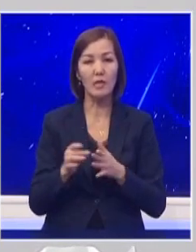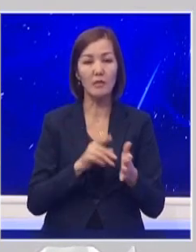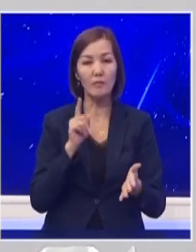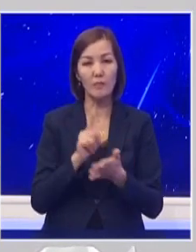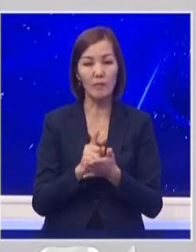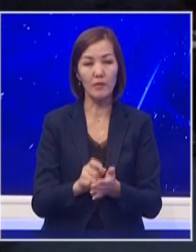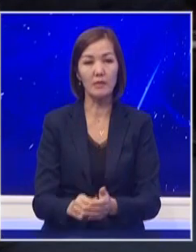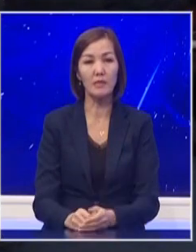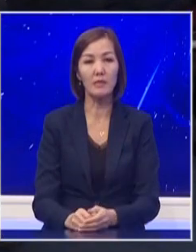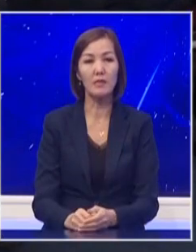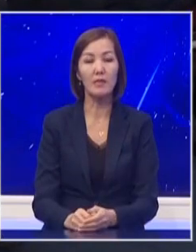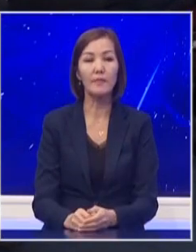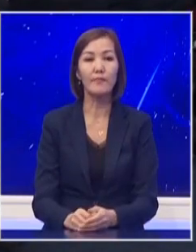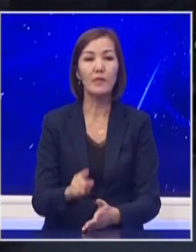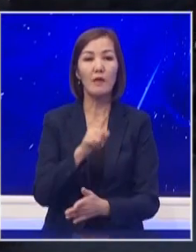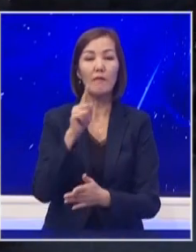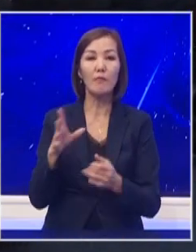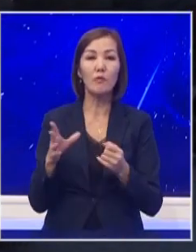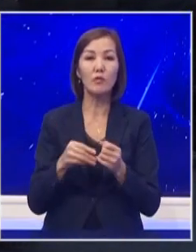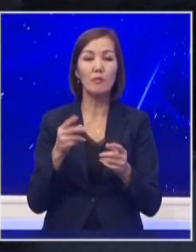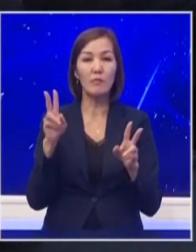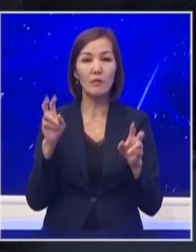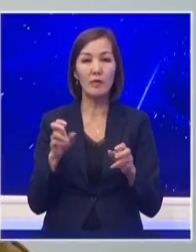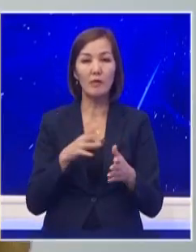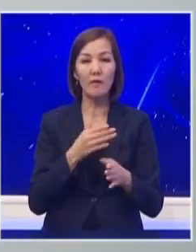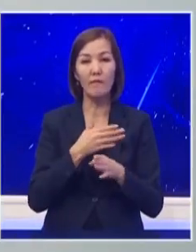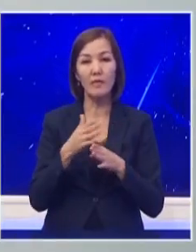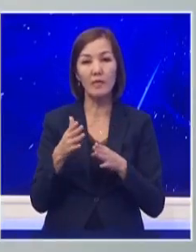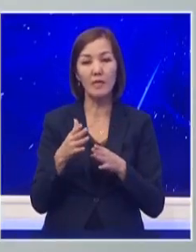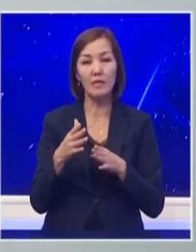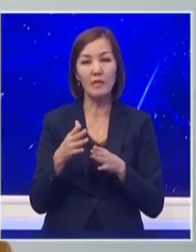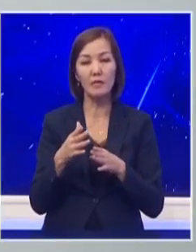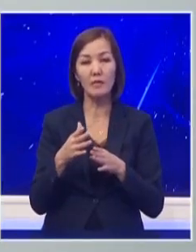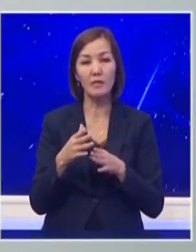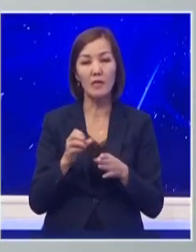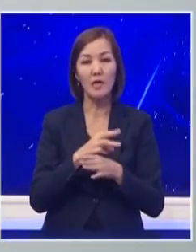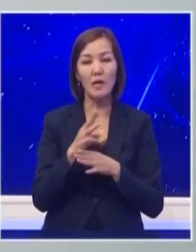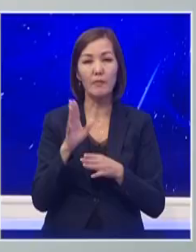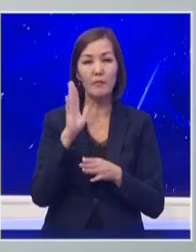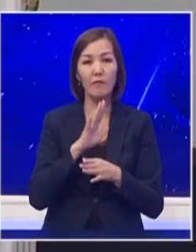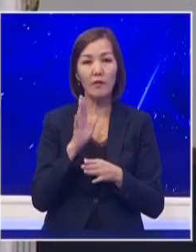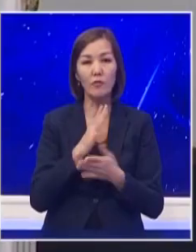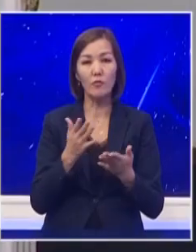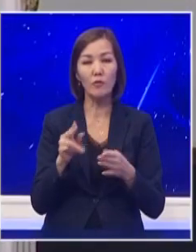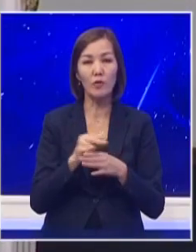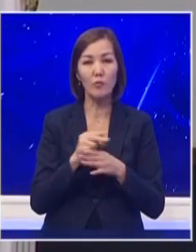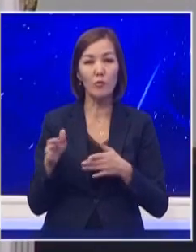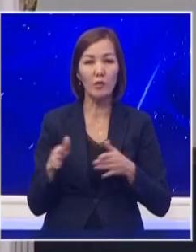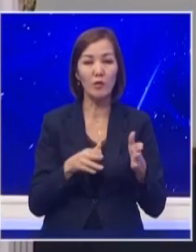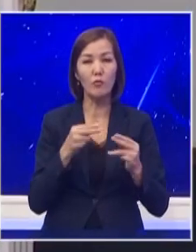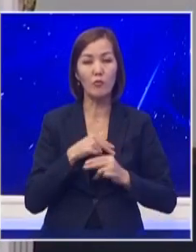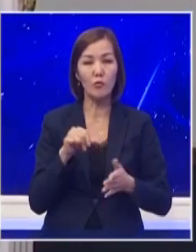обязанность вопросы земельных отношений выделения участков и пашен обеспечение водой ремонт дорог